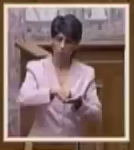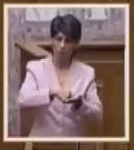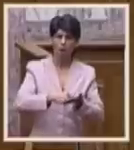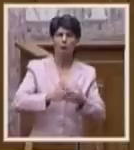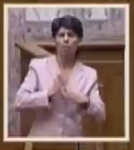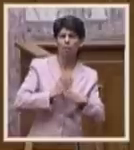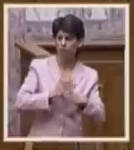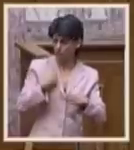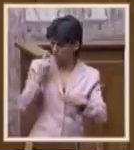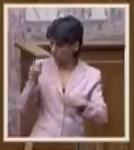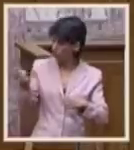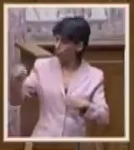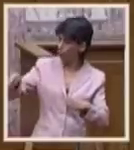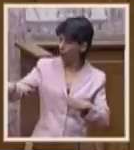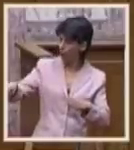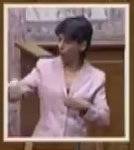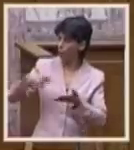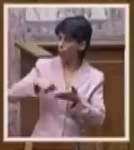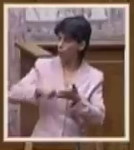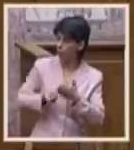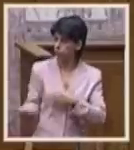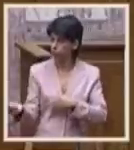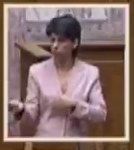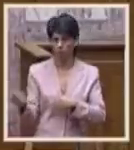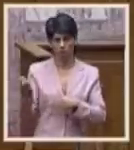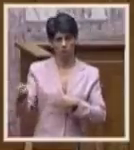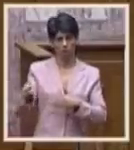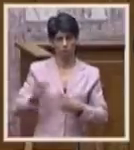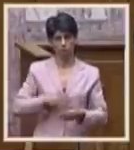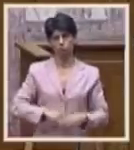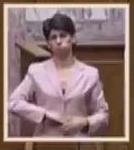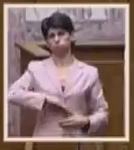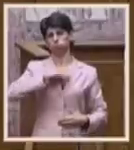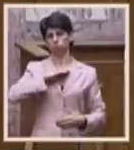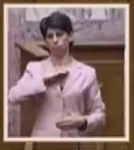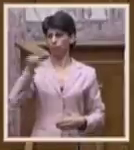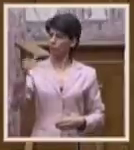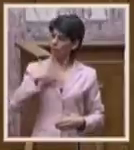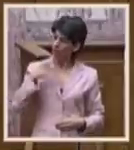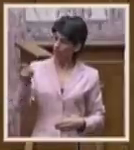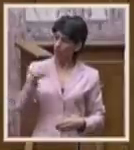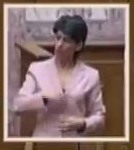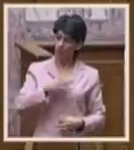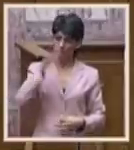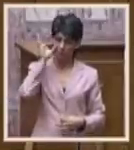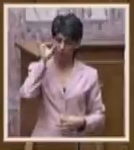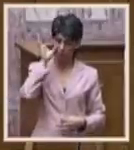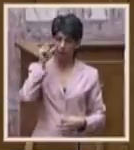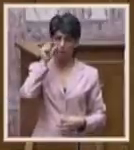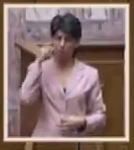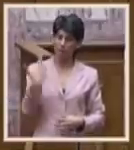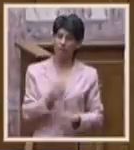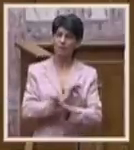φοροβηγά. Παρότι, κύριε Σεμαρά, είμαστε έτοιμοι να συζητήσουμε και νέα και καλύτερα φορολογικά συστήματα, να τα